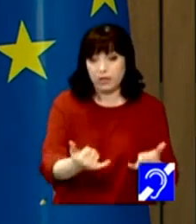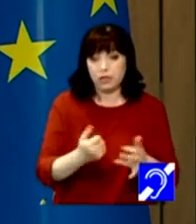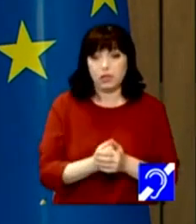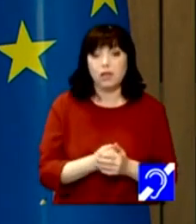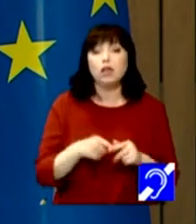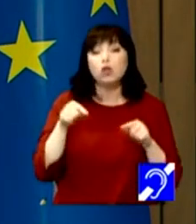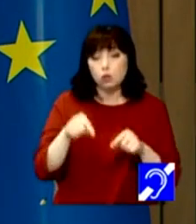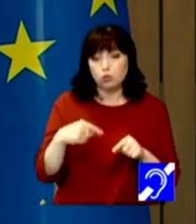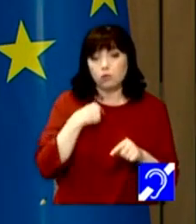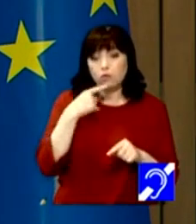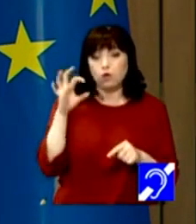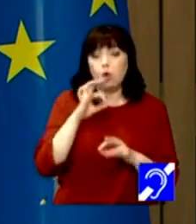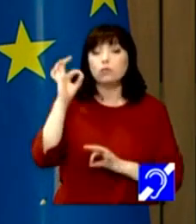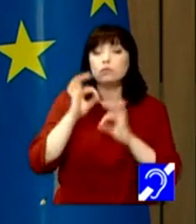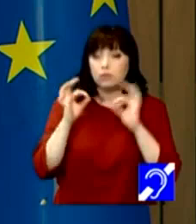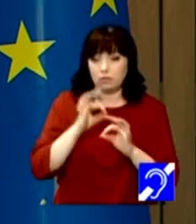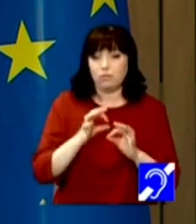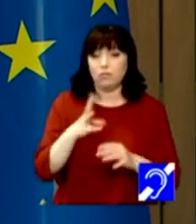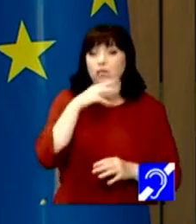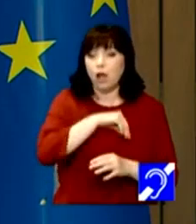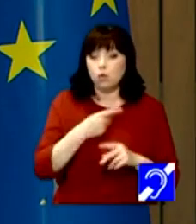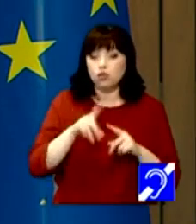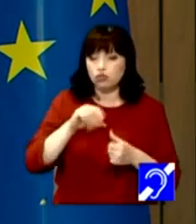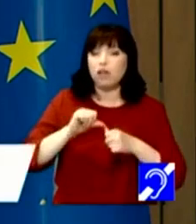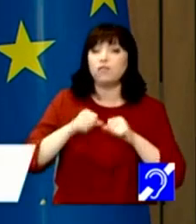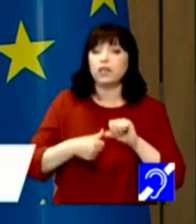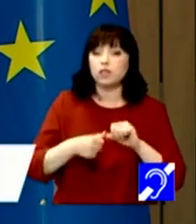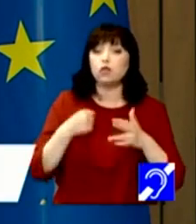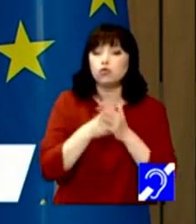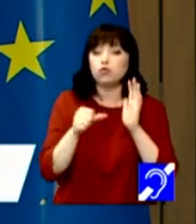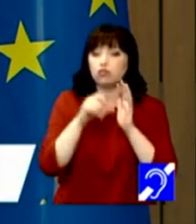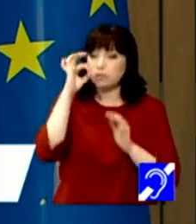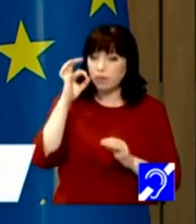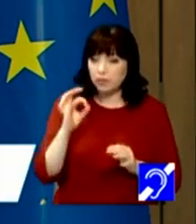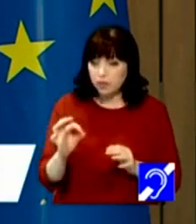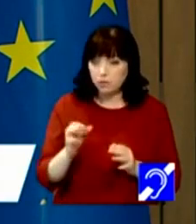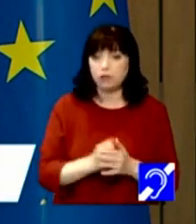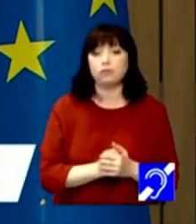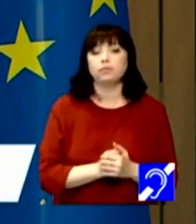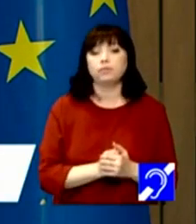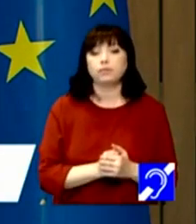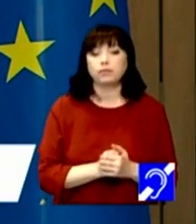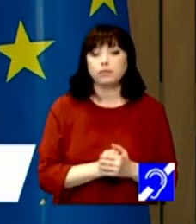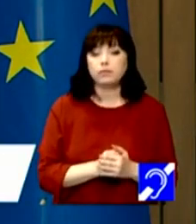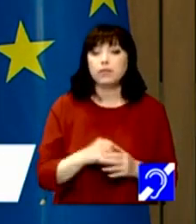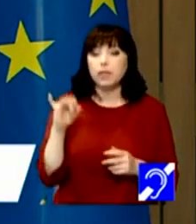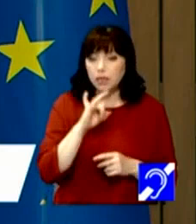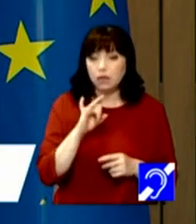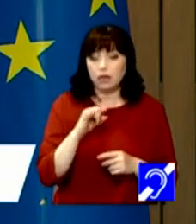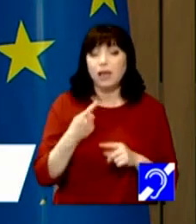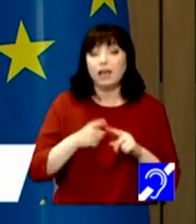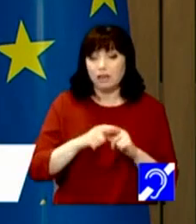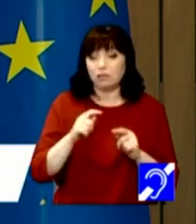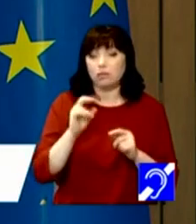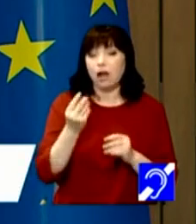Și aici, evident, mă refer la rata dobânzii, care este o dobândă fixă de până la 6%. În același timp,